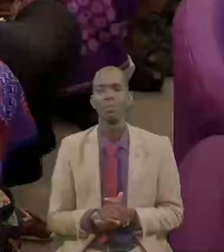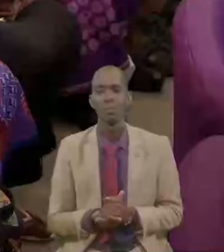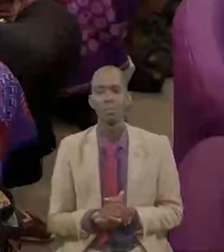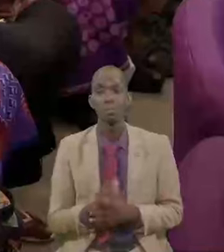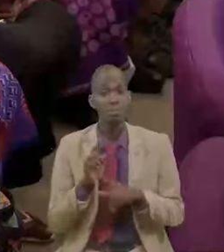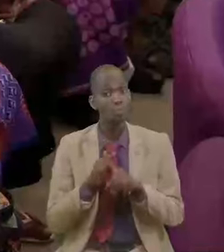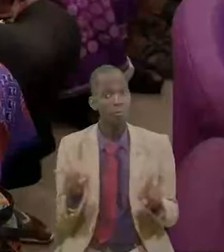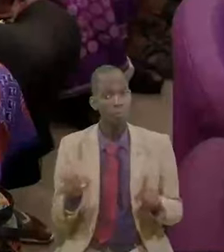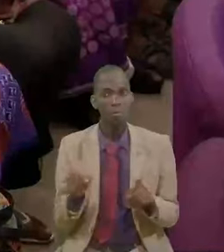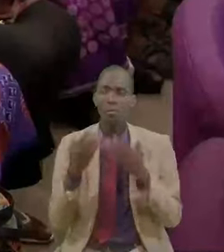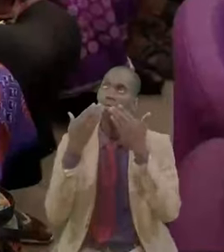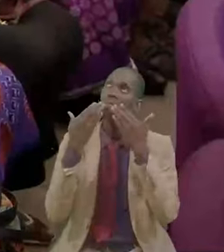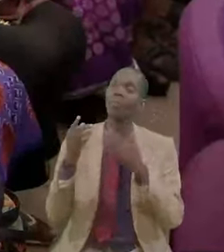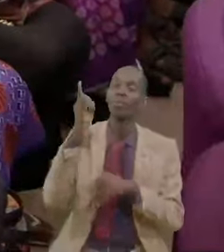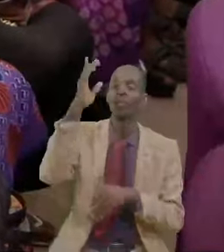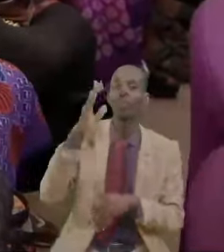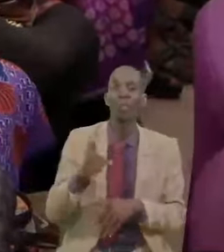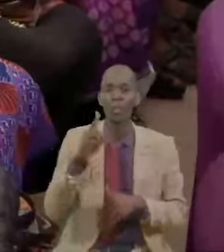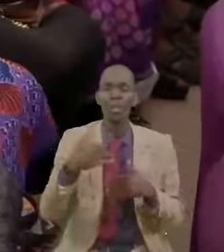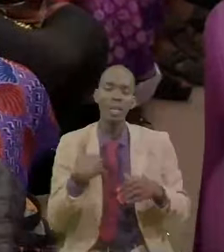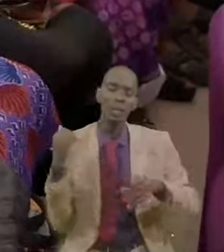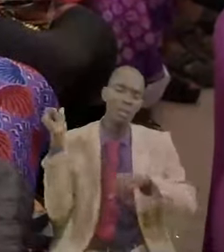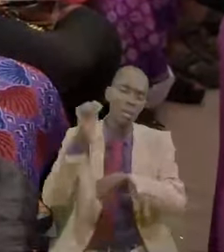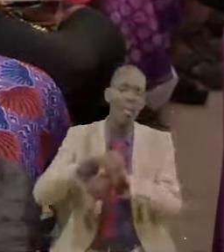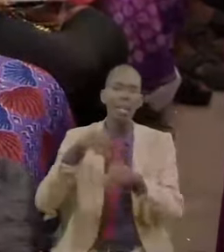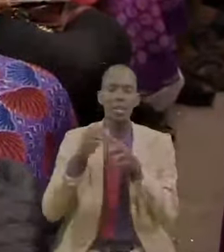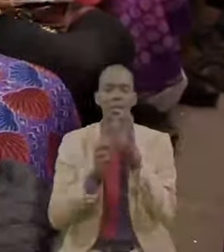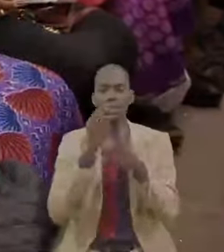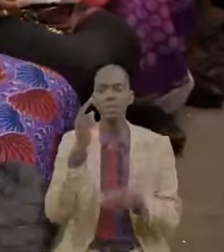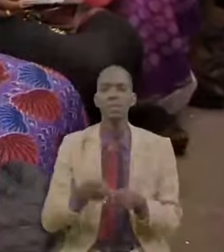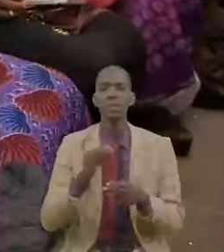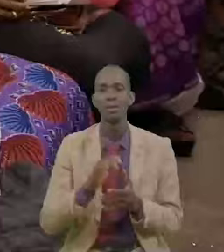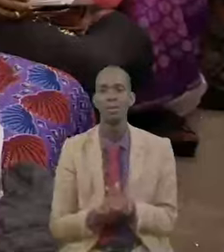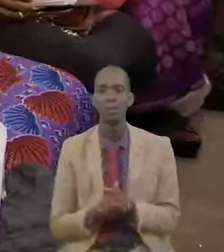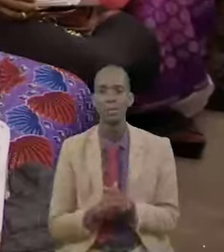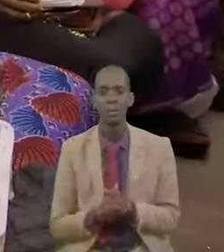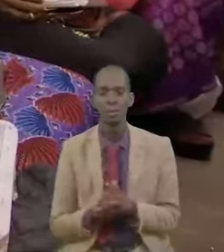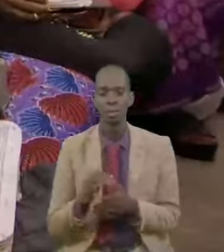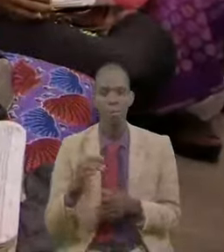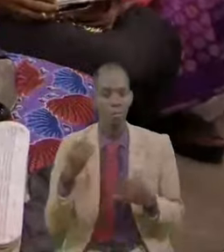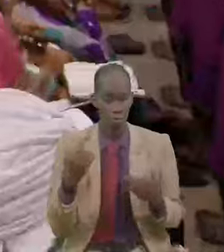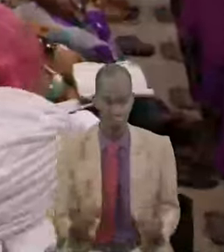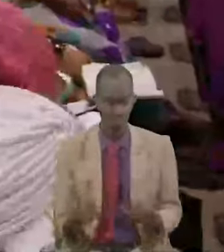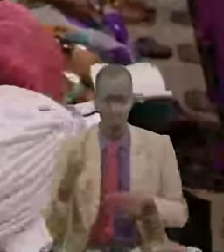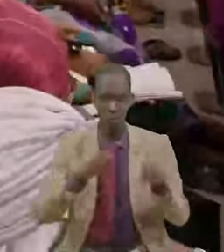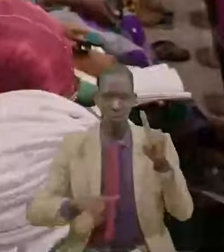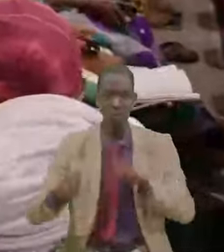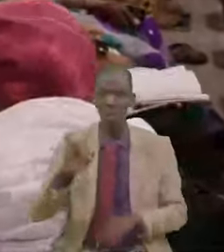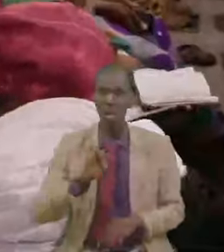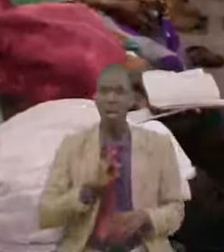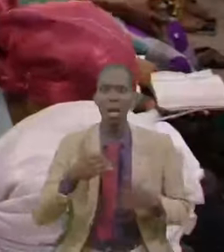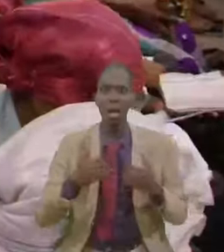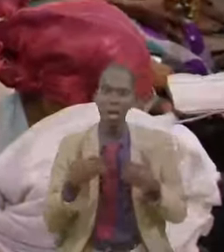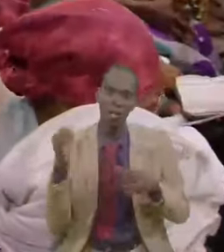Mais Dieu merci, vous avez vaincu. Ce jour, j'ai vaincu. Je